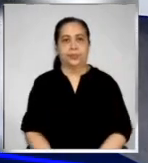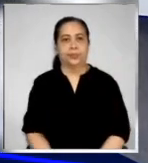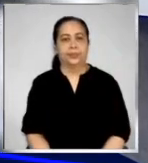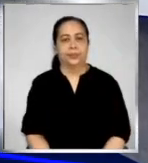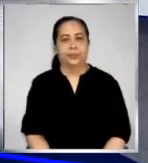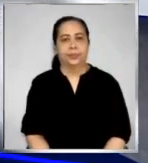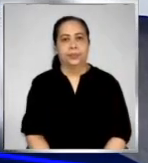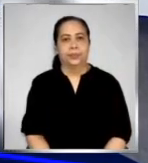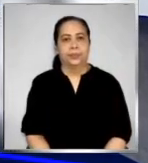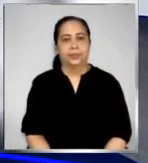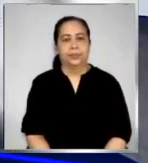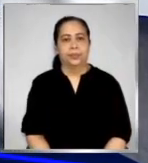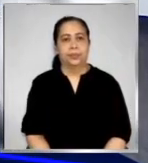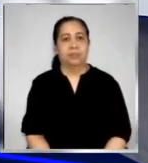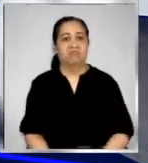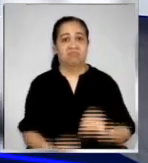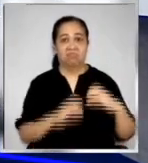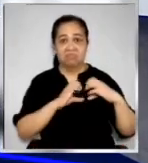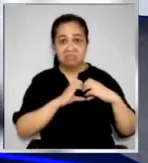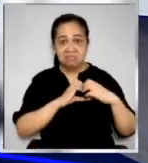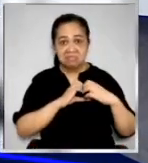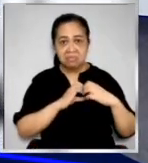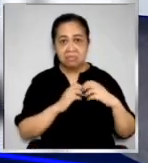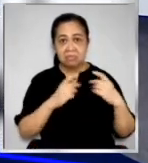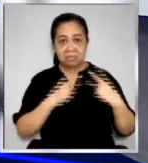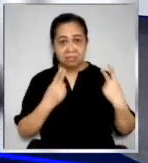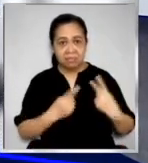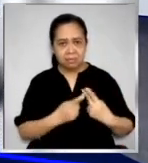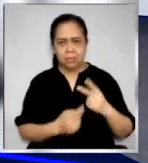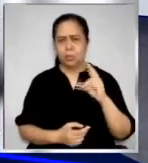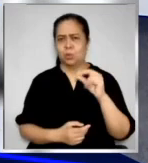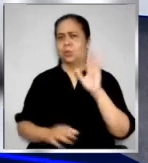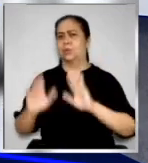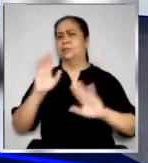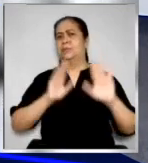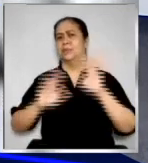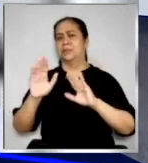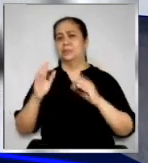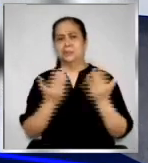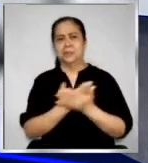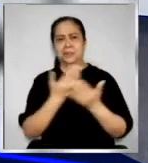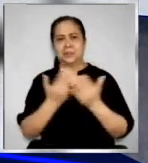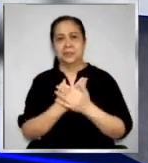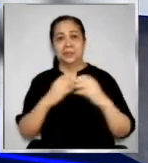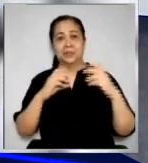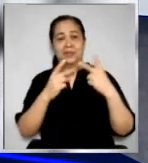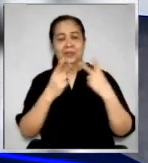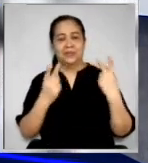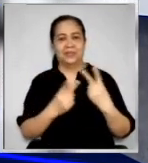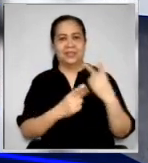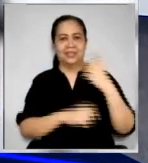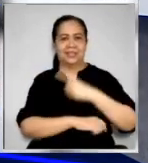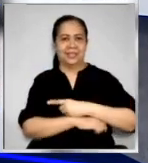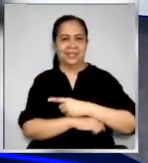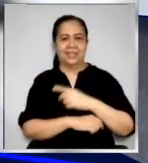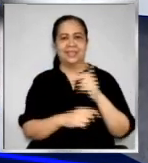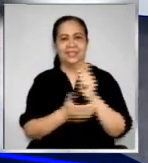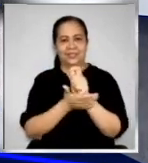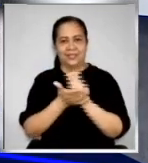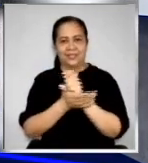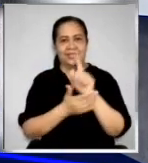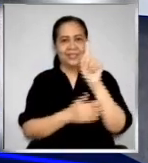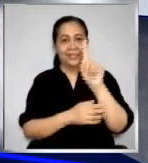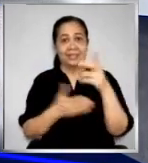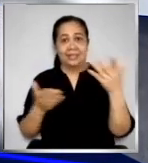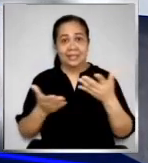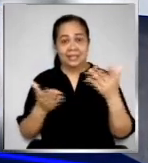No Valentine? No problem. May kakaibang ika nga'y V-Day treat ang lokal na pamahalaan sa isang bayan sa lalawigan ng